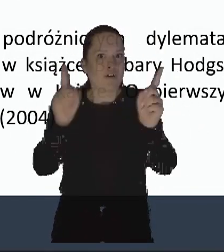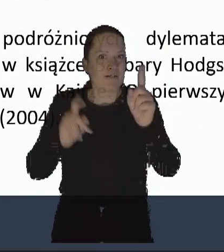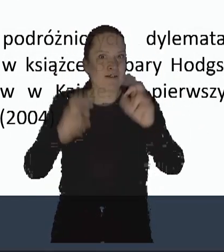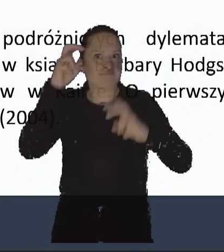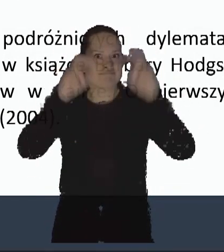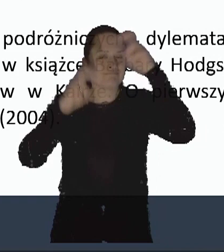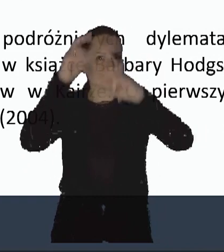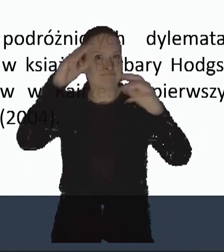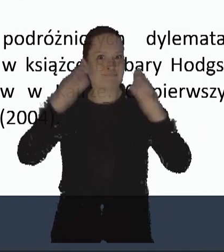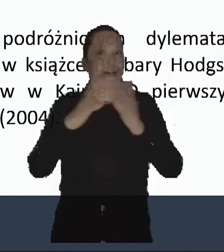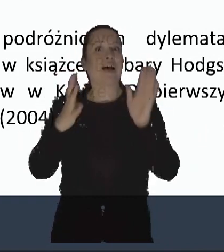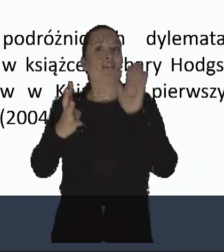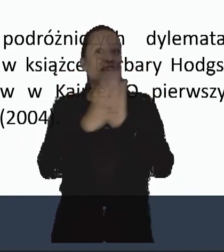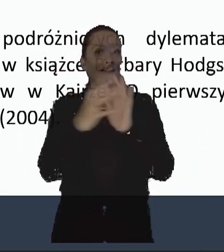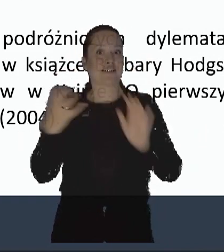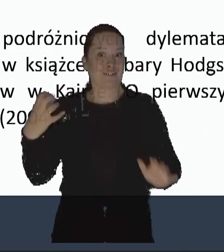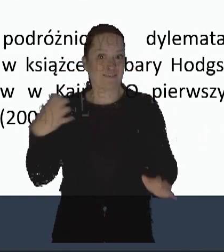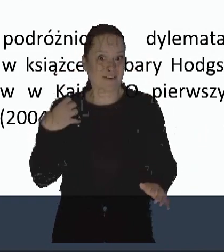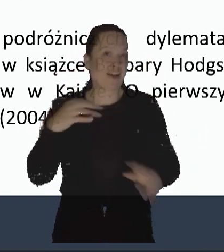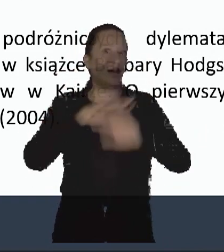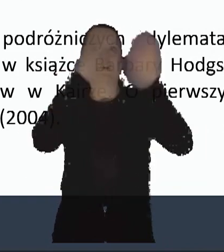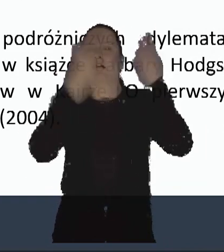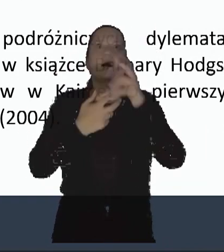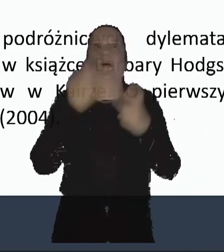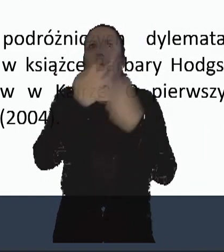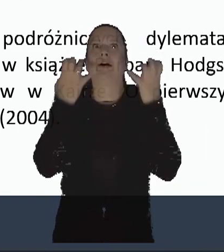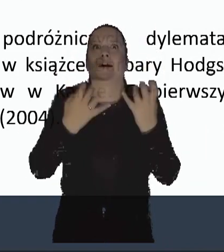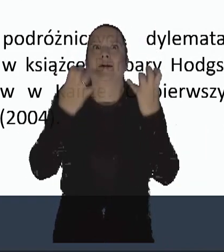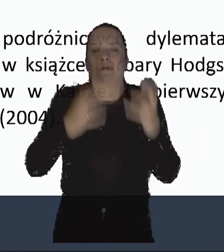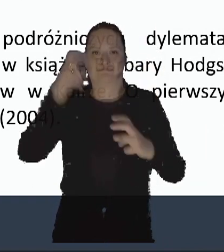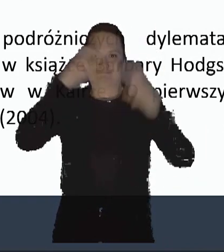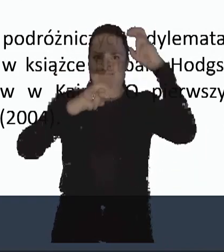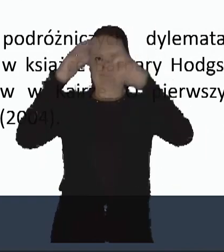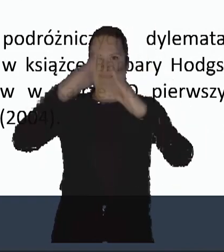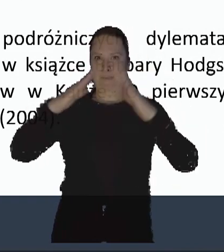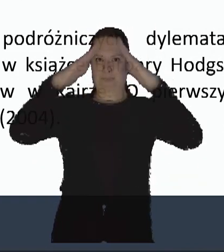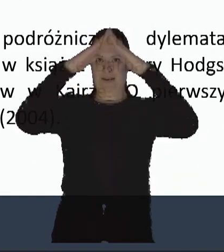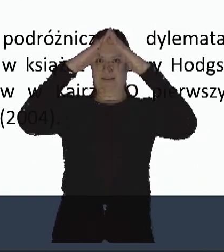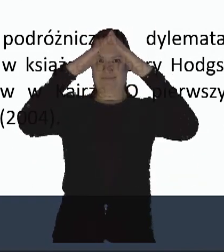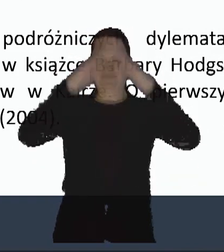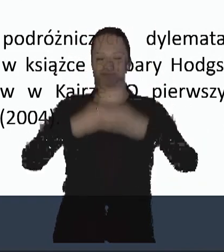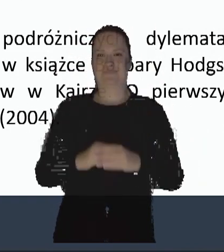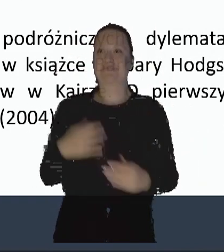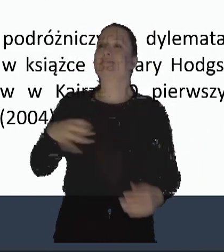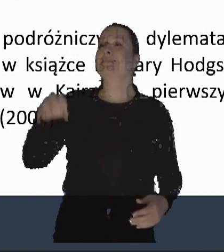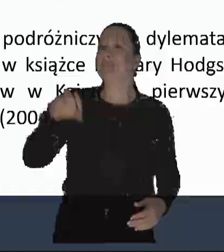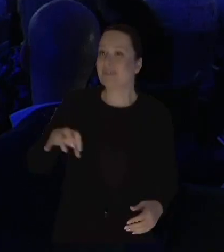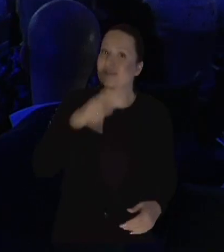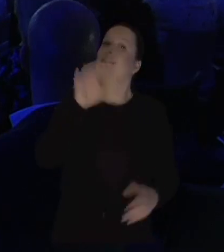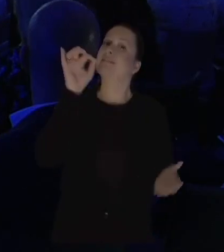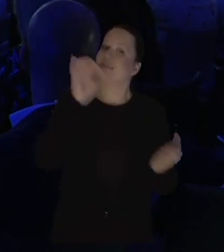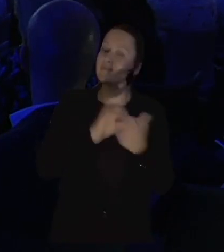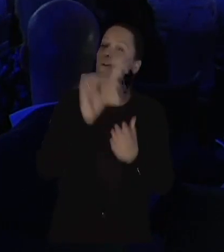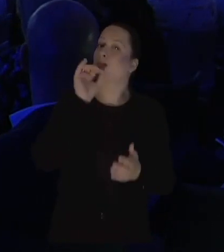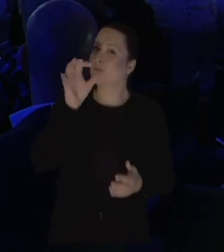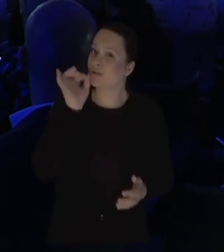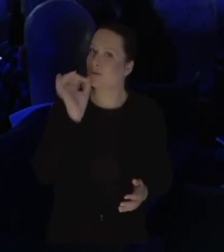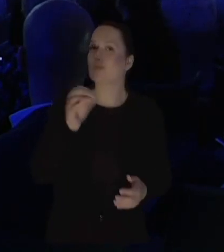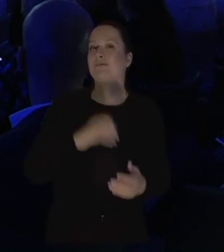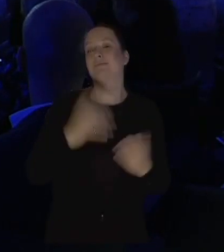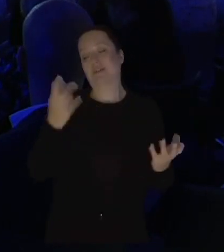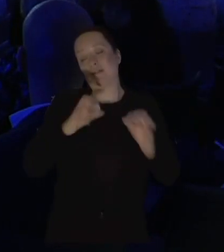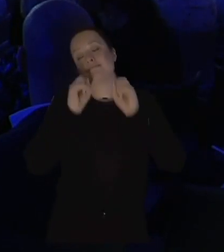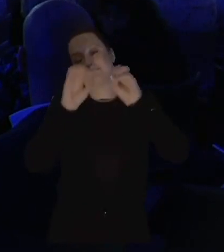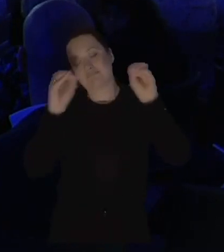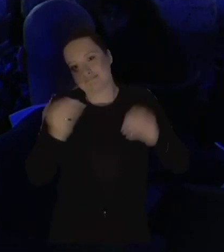w wieku XIX to była jedna z największych atrakcji. Dziękujemy za to wyjaśnienie. Prezes jednak miał rację, ale trzeba rozszerzać. To